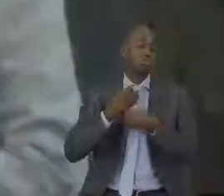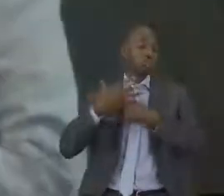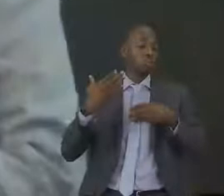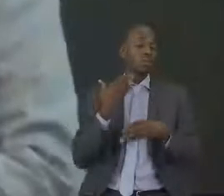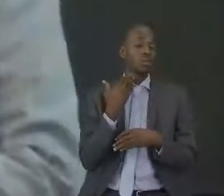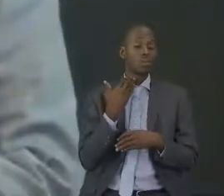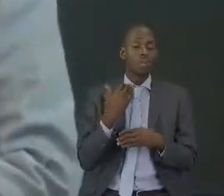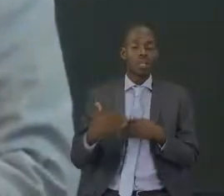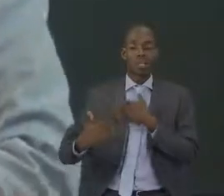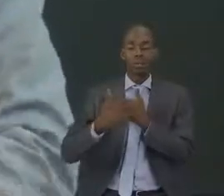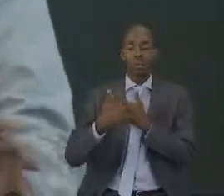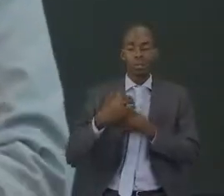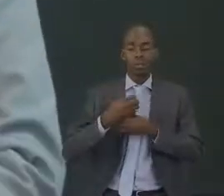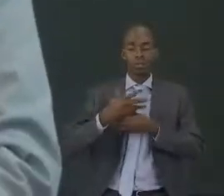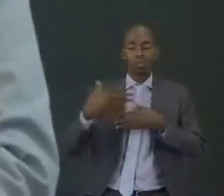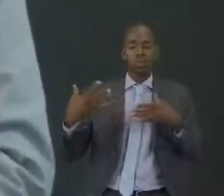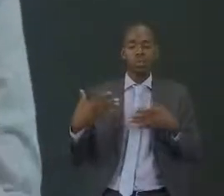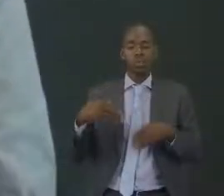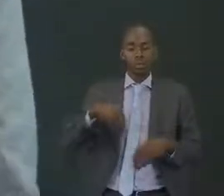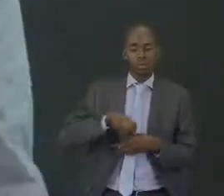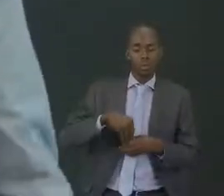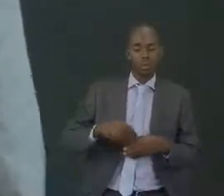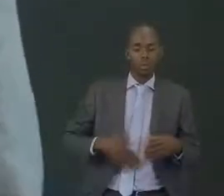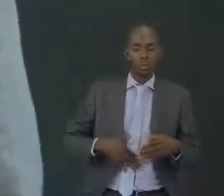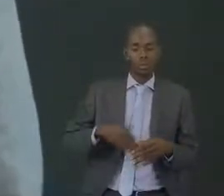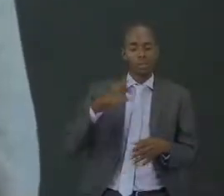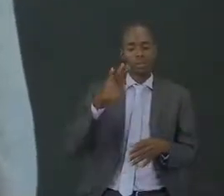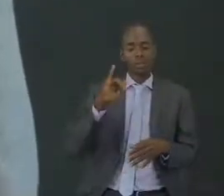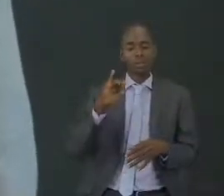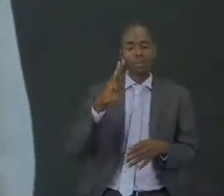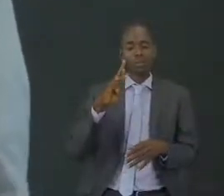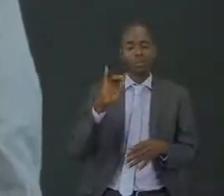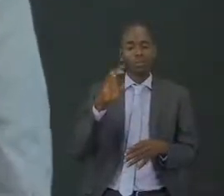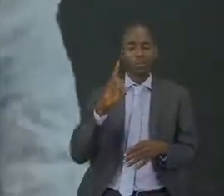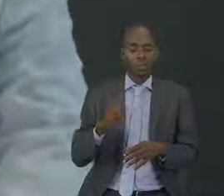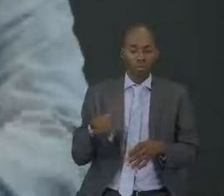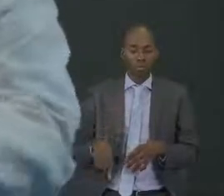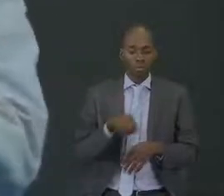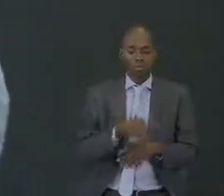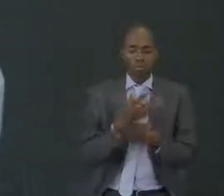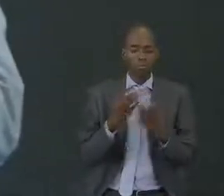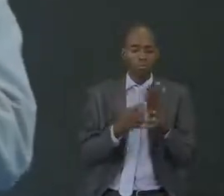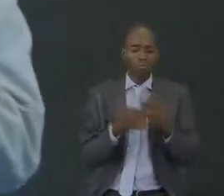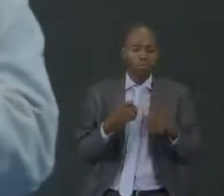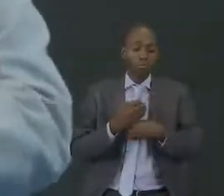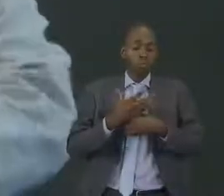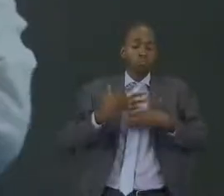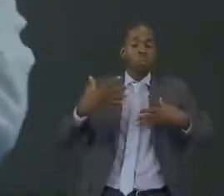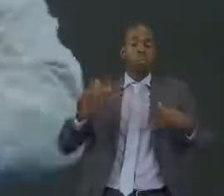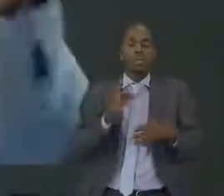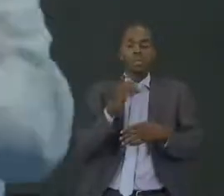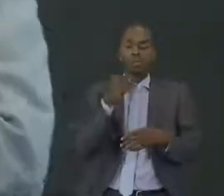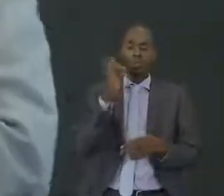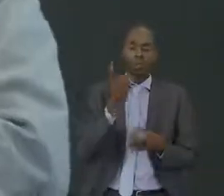bosse, sur au dos, fibrome, éléphantiasis, hernie, je vous commande, sortez